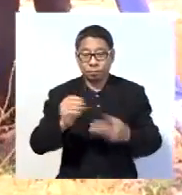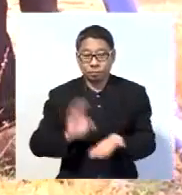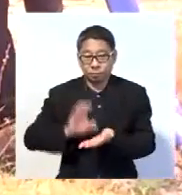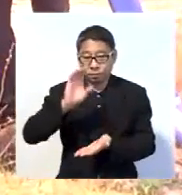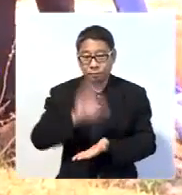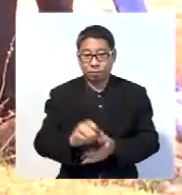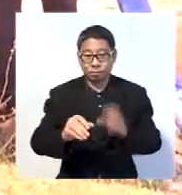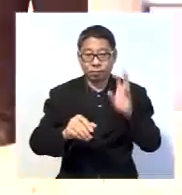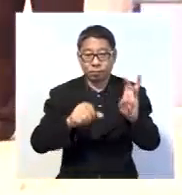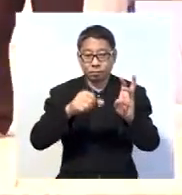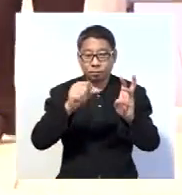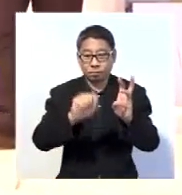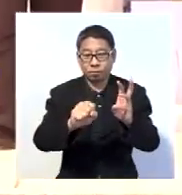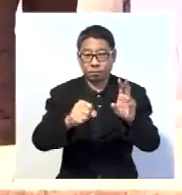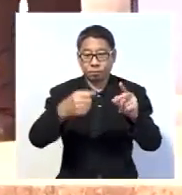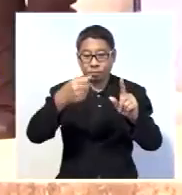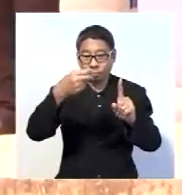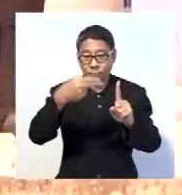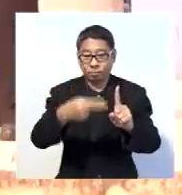งิน